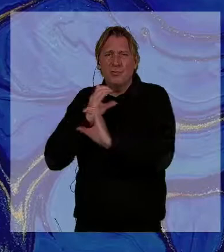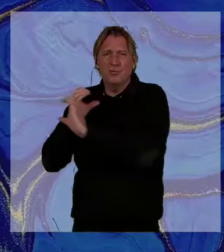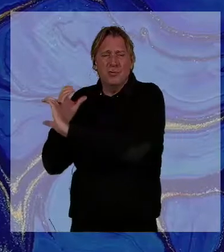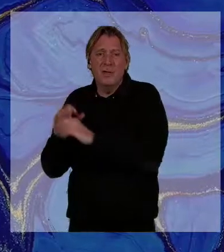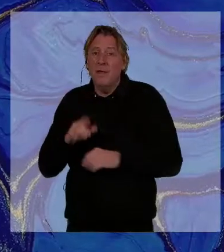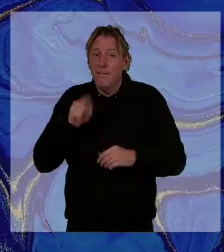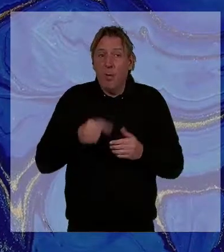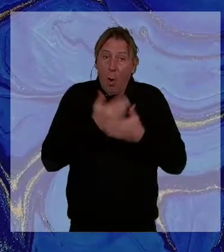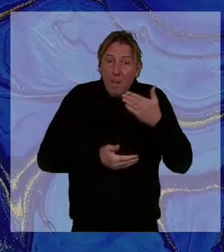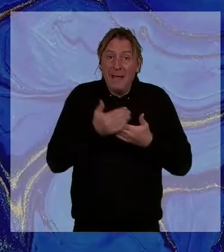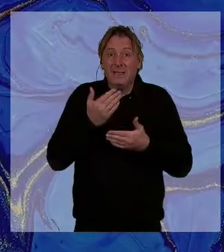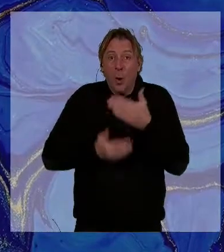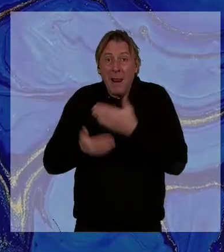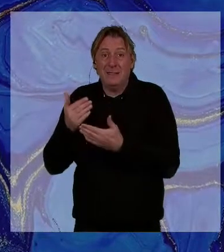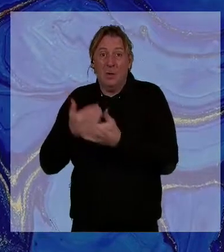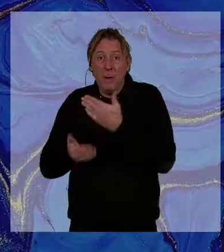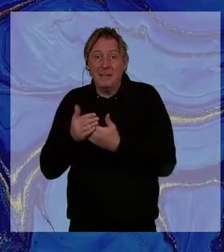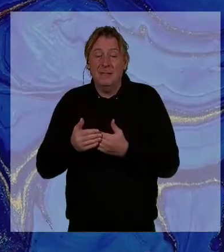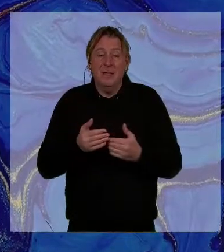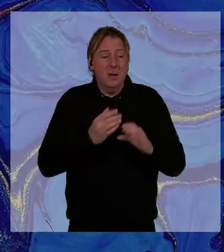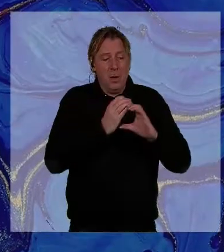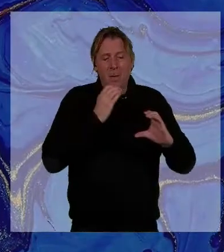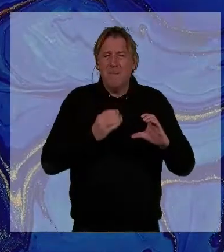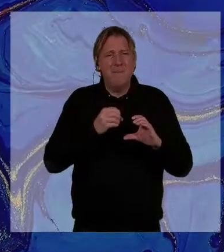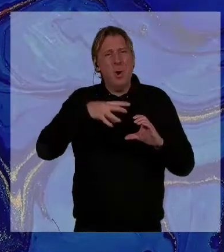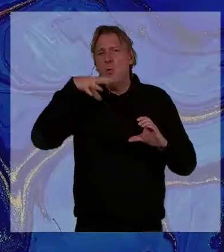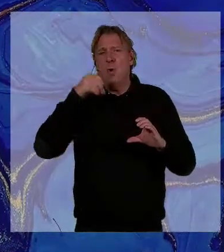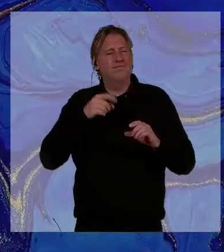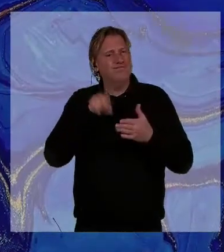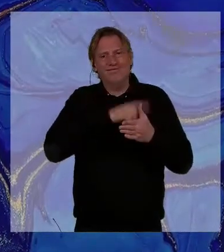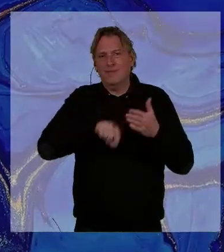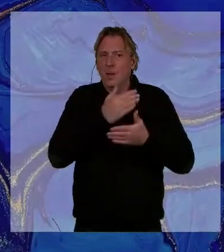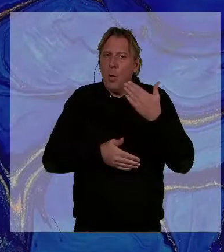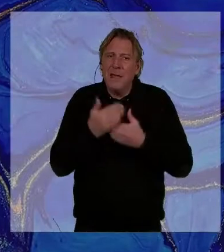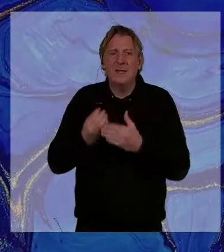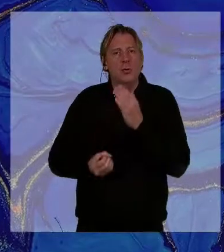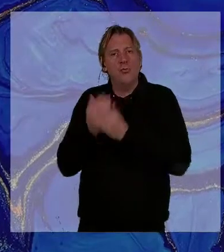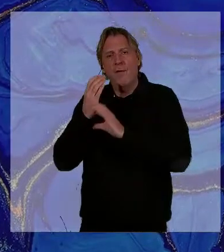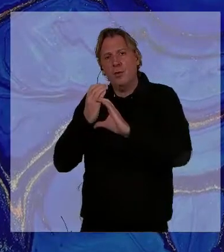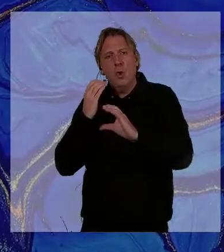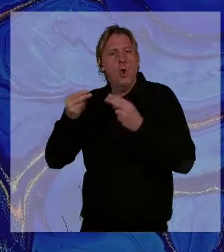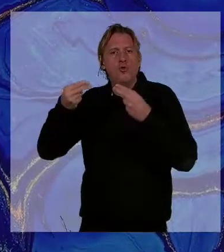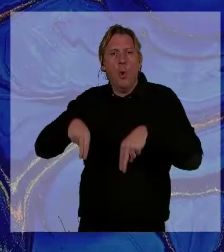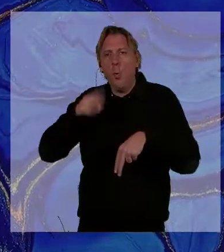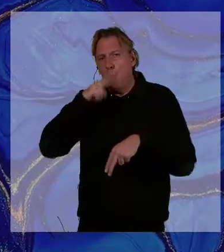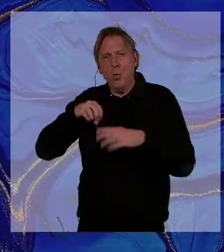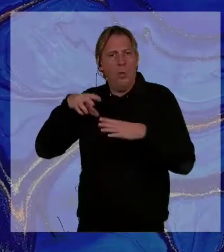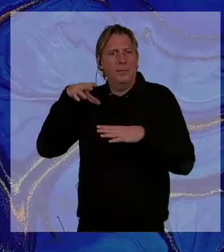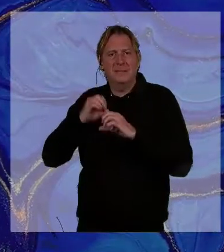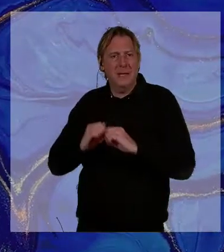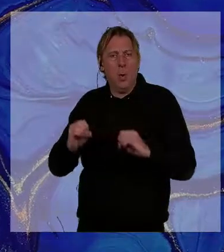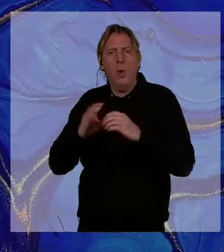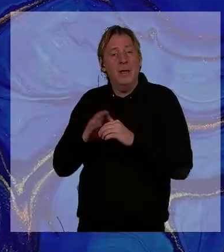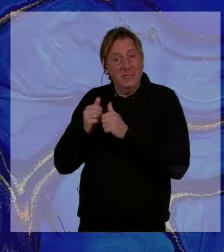et remplacer par des véhicules non polluants qui respectent également l'accord sur le climat de Paris.